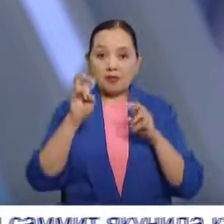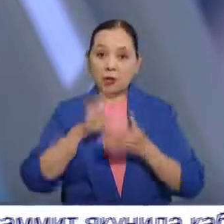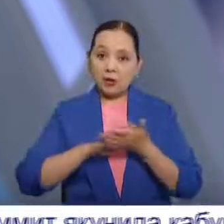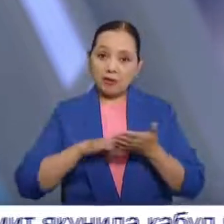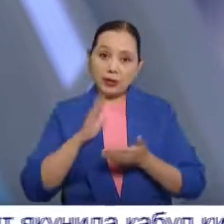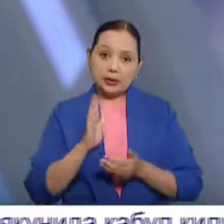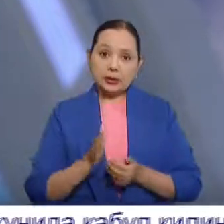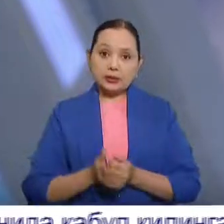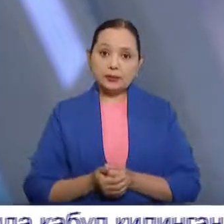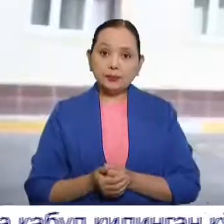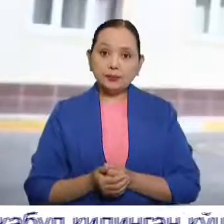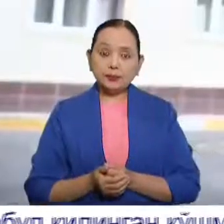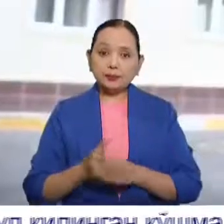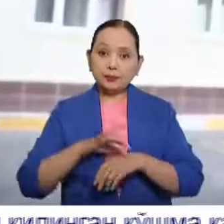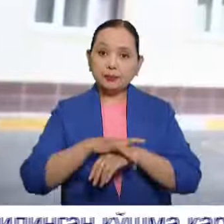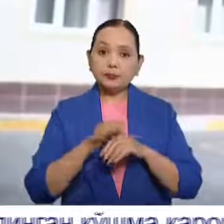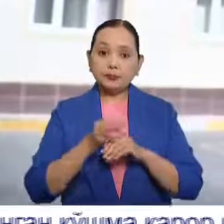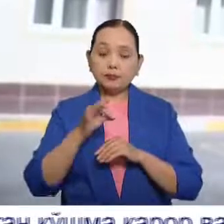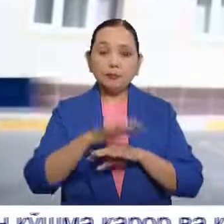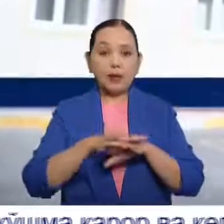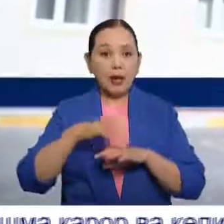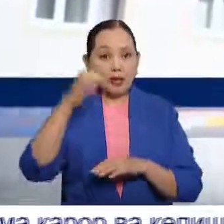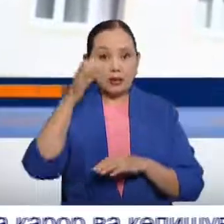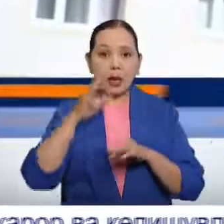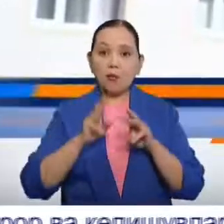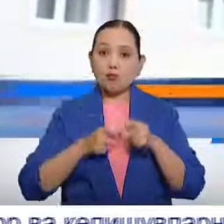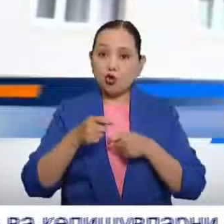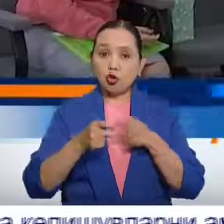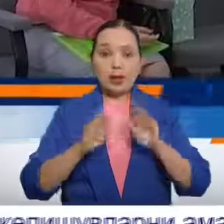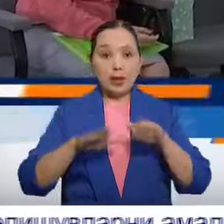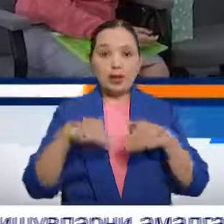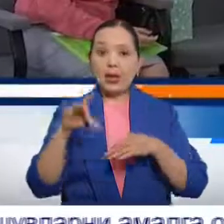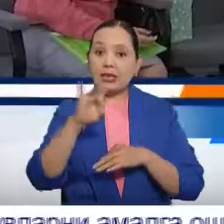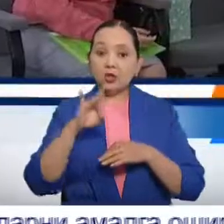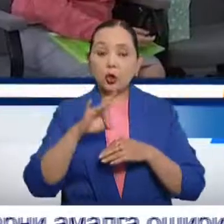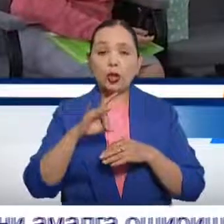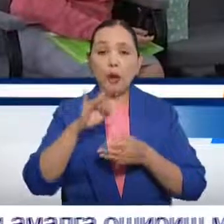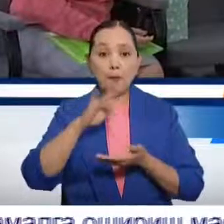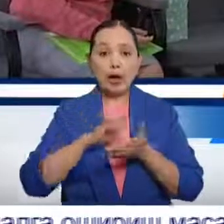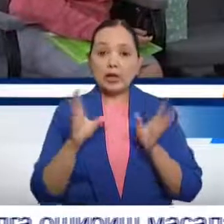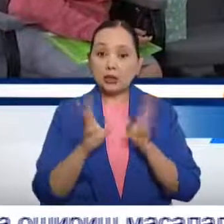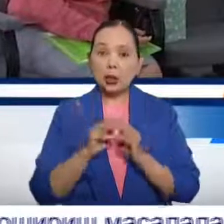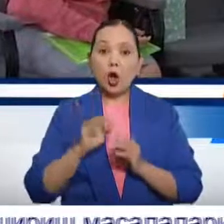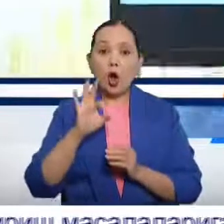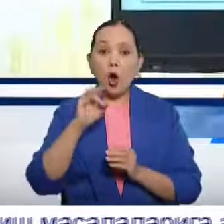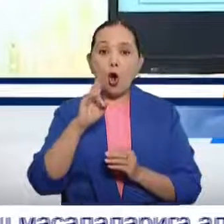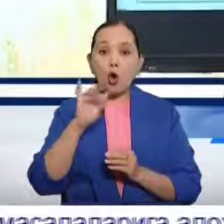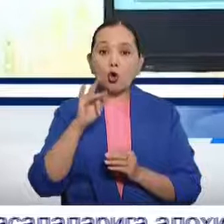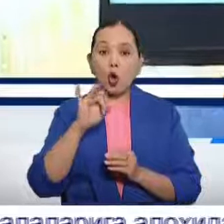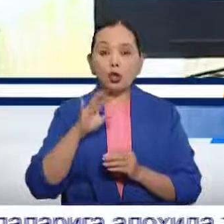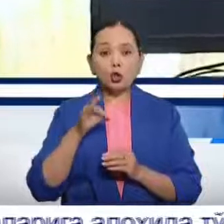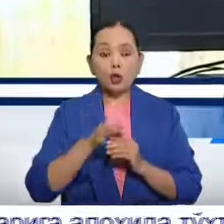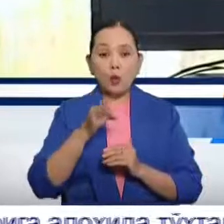ettiradi. Toshkent viloyati xalq ta'limi boshqarmasi tashabbusi bilan Respublika ta'lim markazi hamkorligida Oqqo'rg'on tumanida tashkil